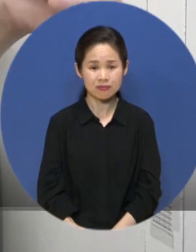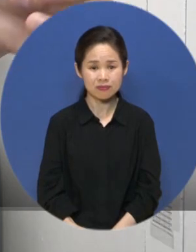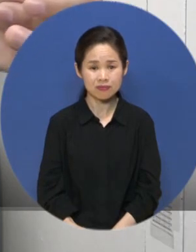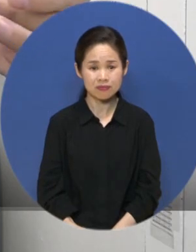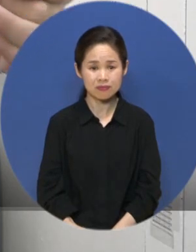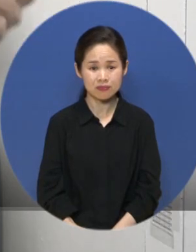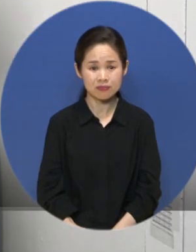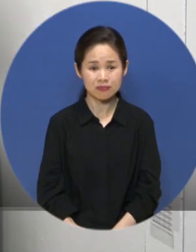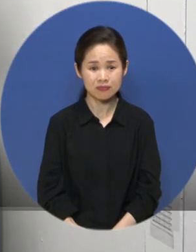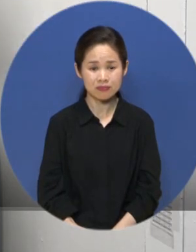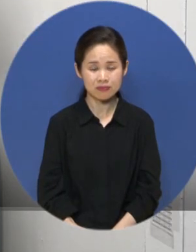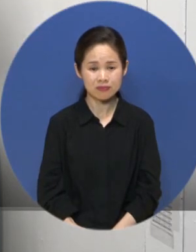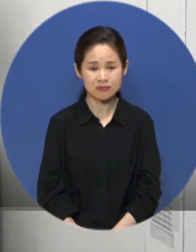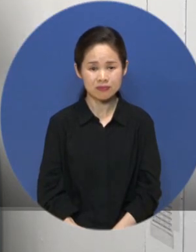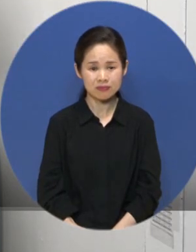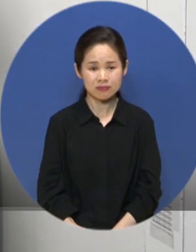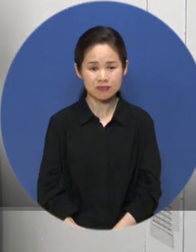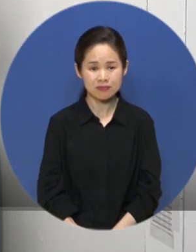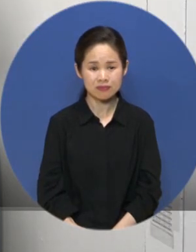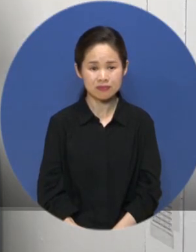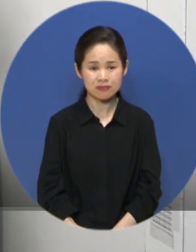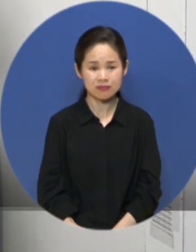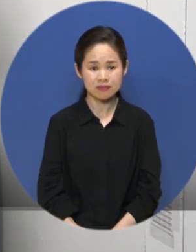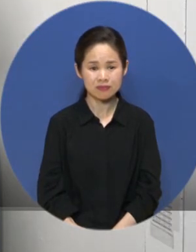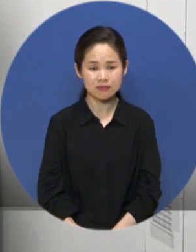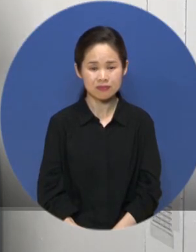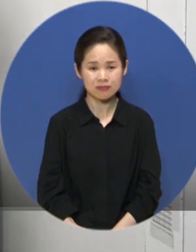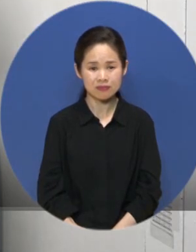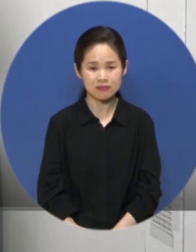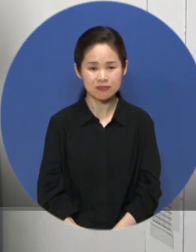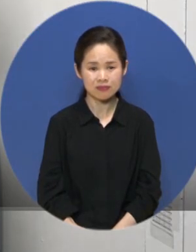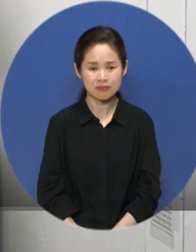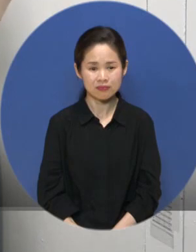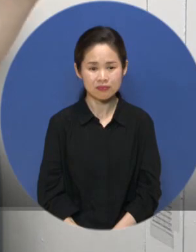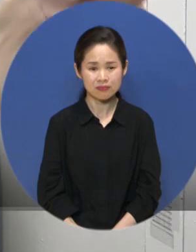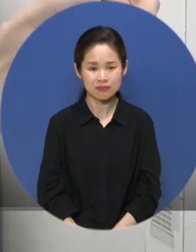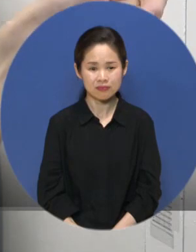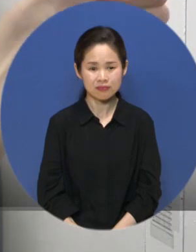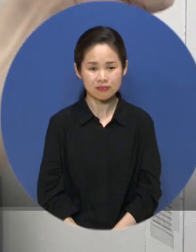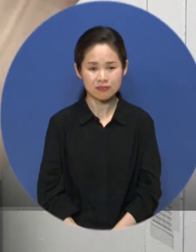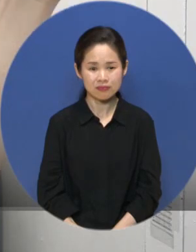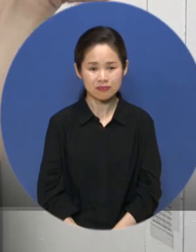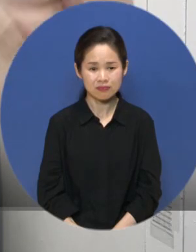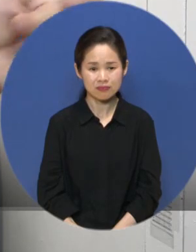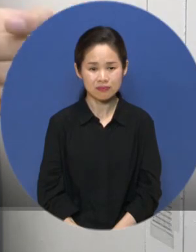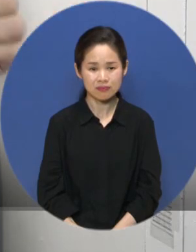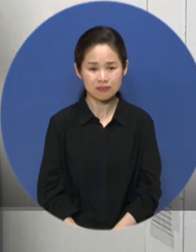그 장애를